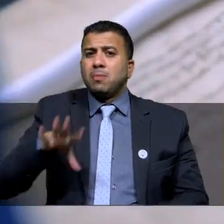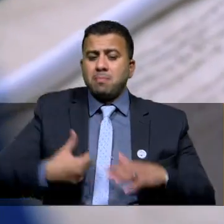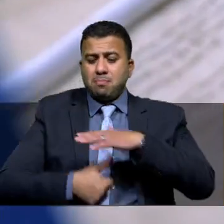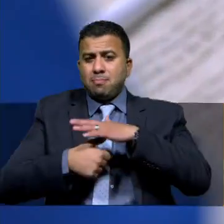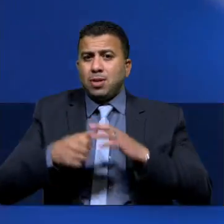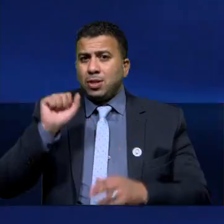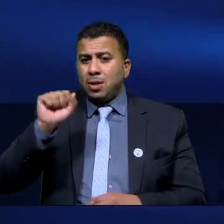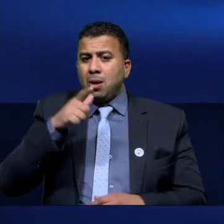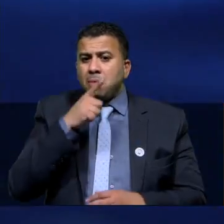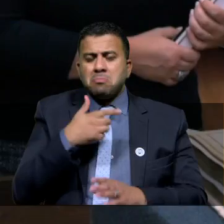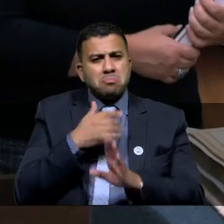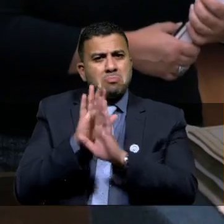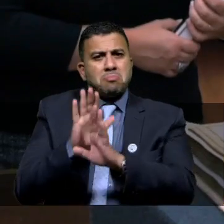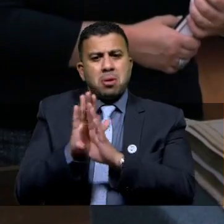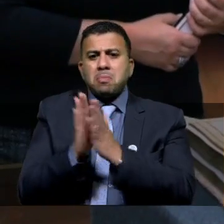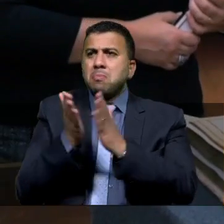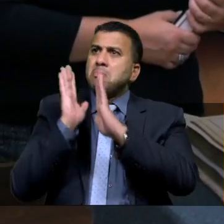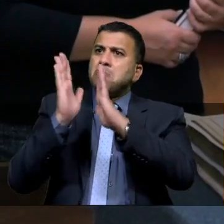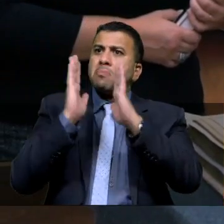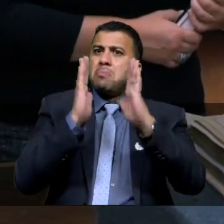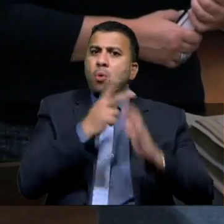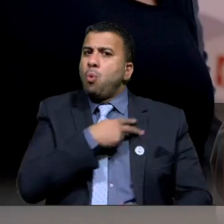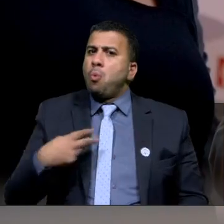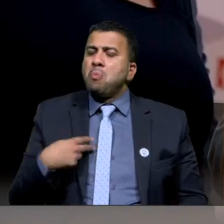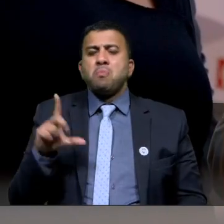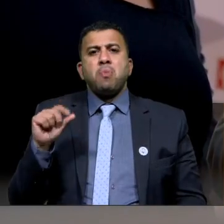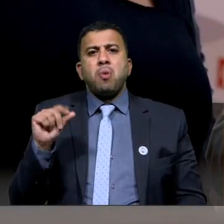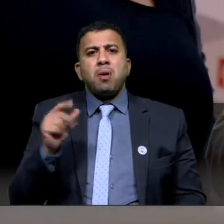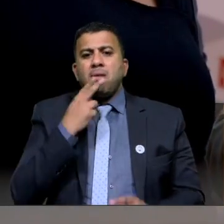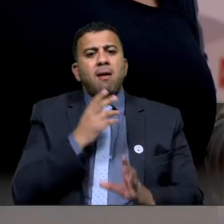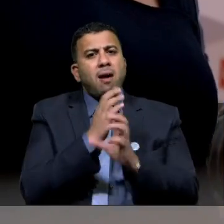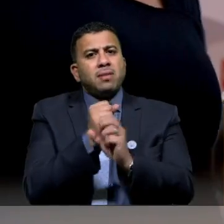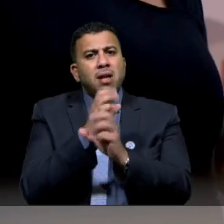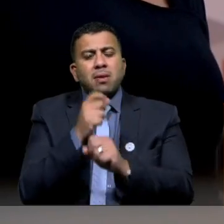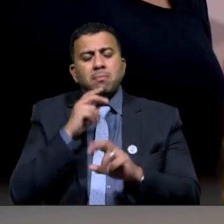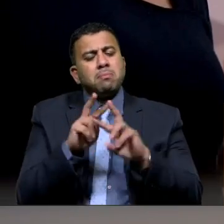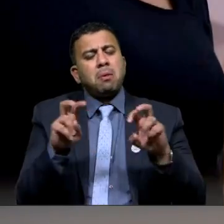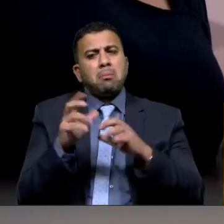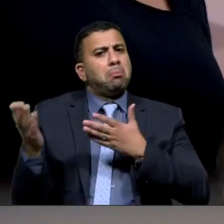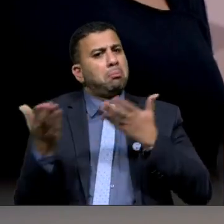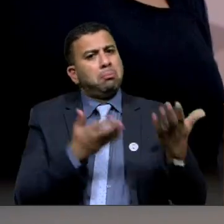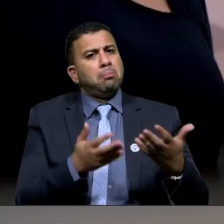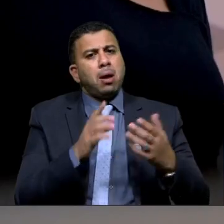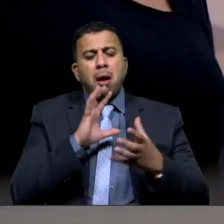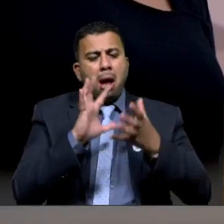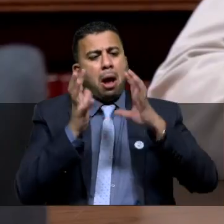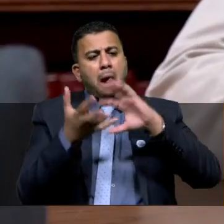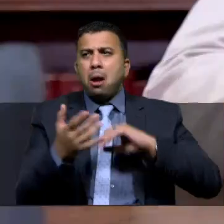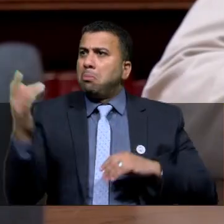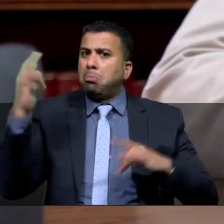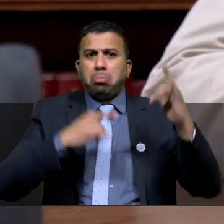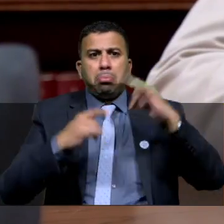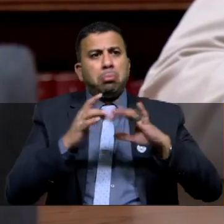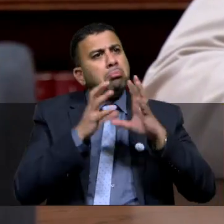المحلية في توفير رعاية للمكتبات ومحتوياتها وإتاحتها للباحثين من مختلف أنحاء العالم،